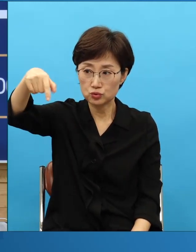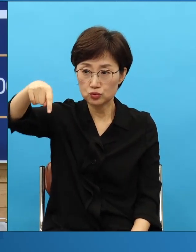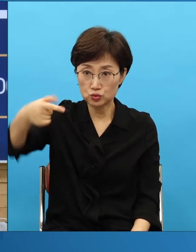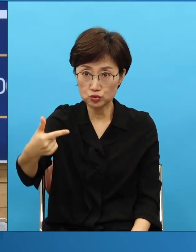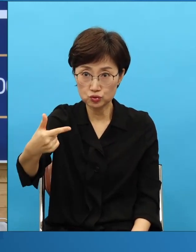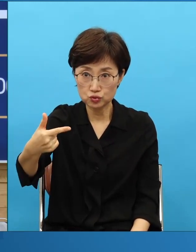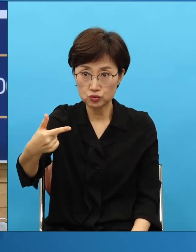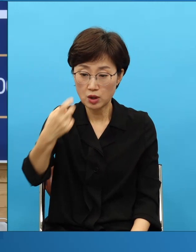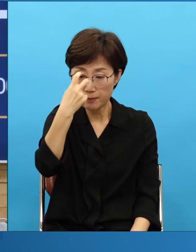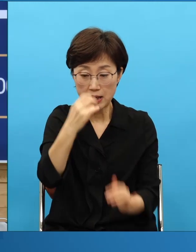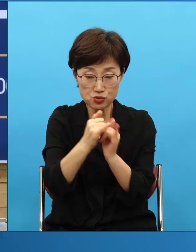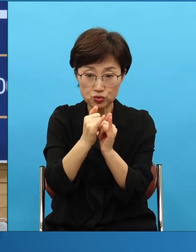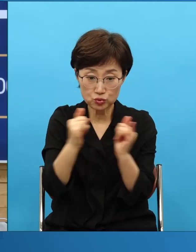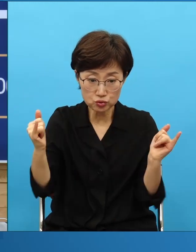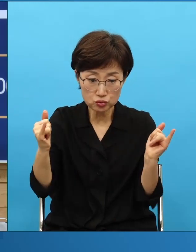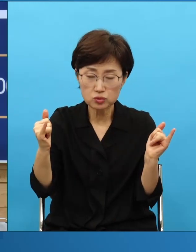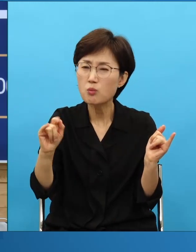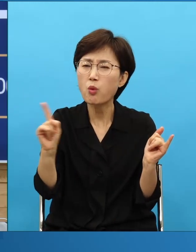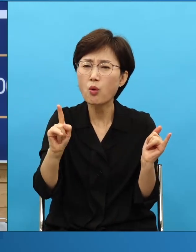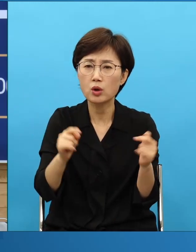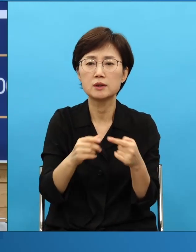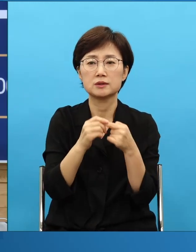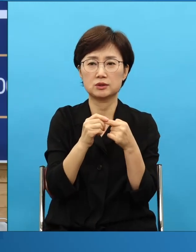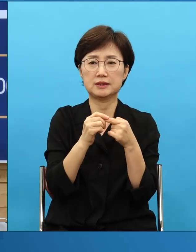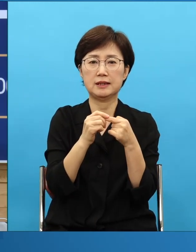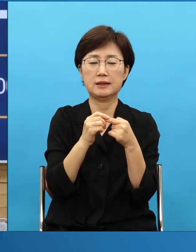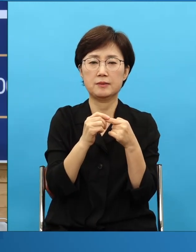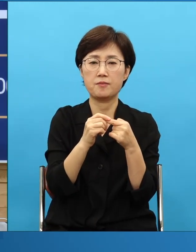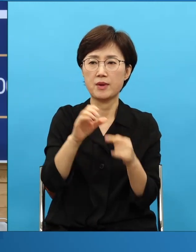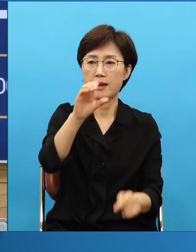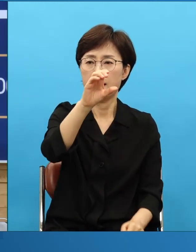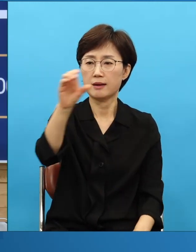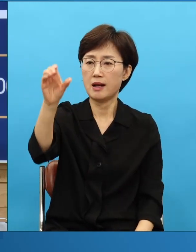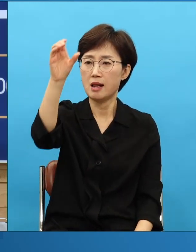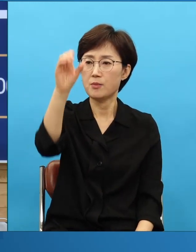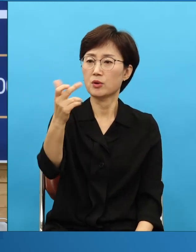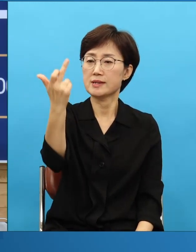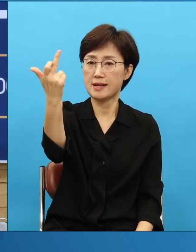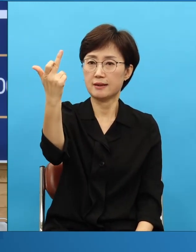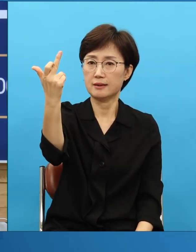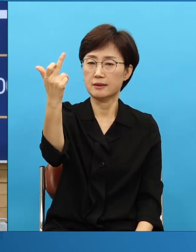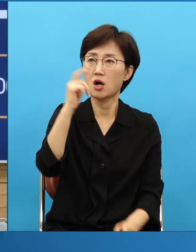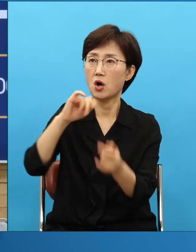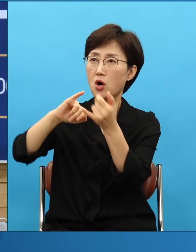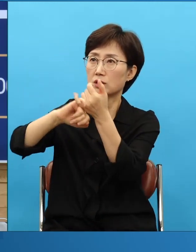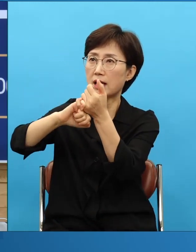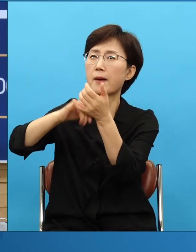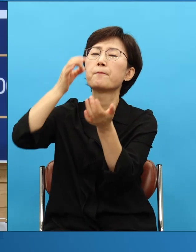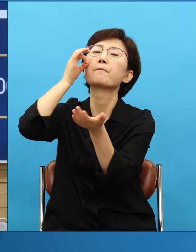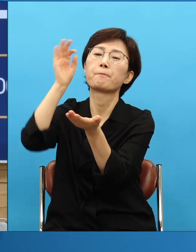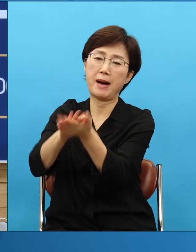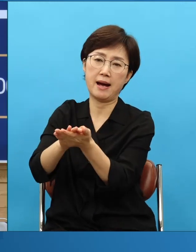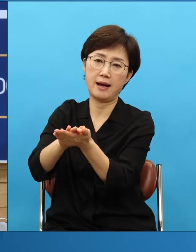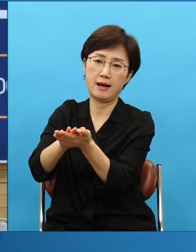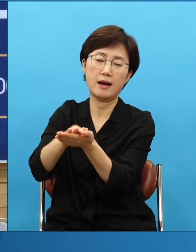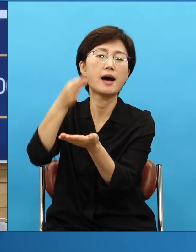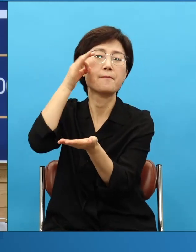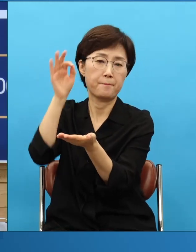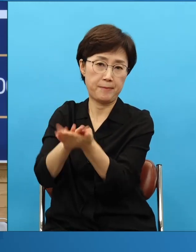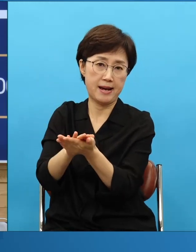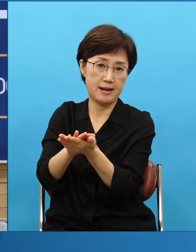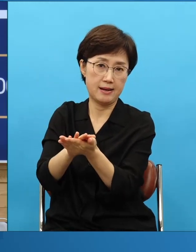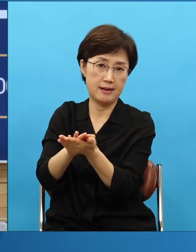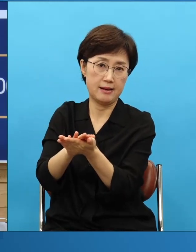one, 갈보리산 언약을 본 사람들입니다. it is the people who hold on to the covenant and 그렇죠? seen the covenant of the Mount of